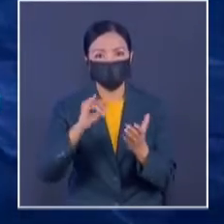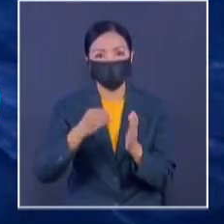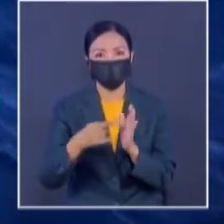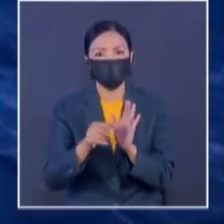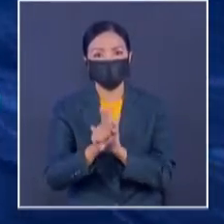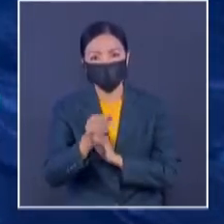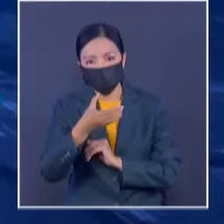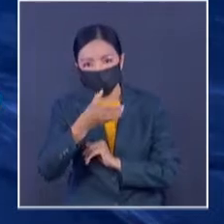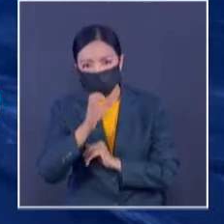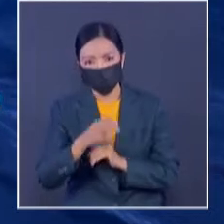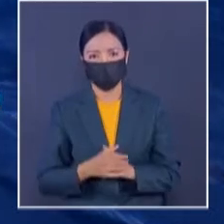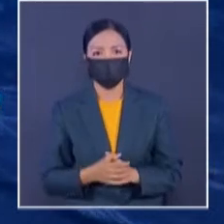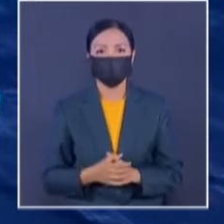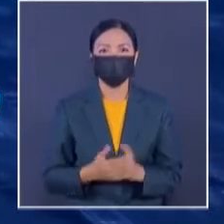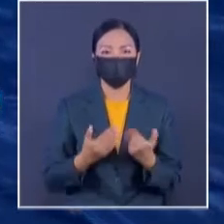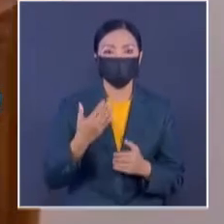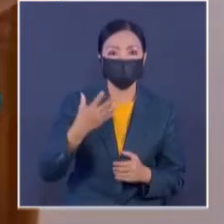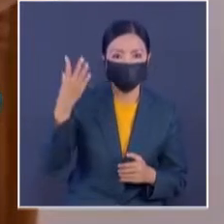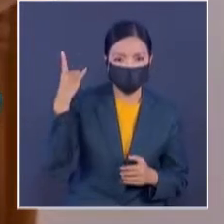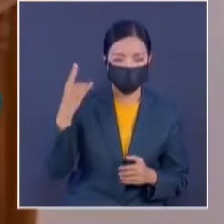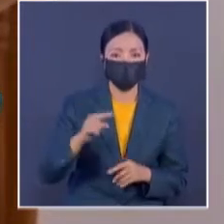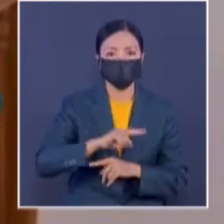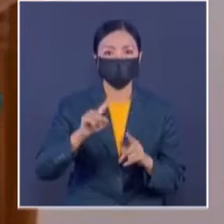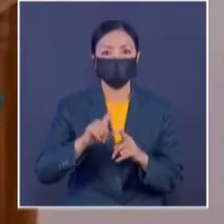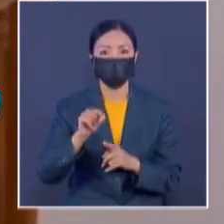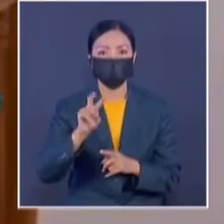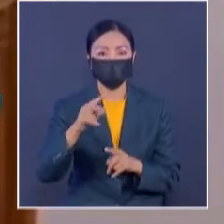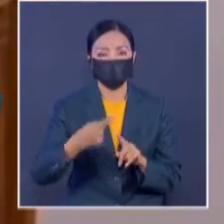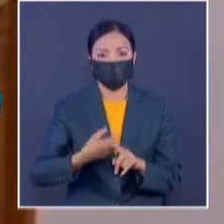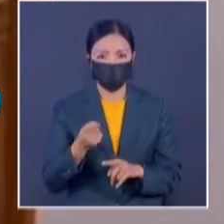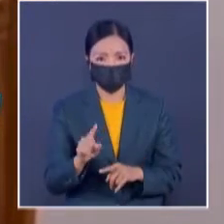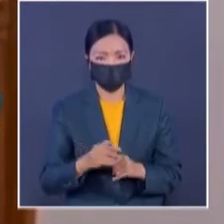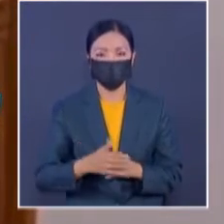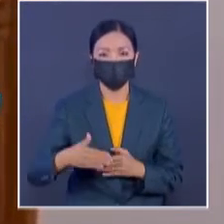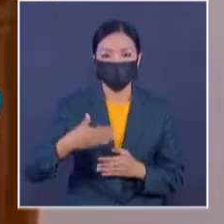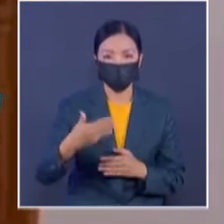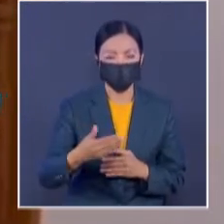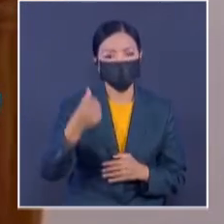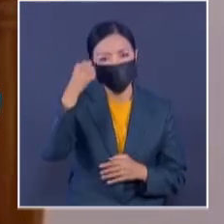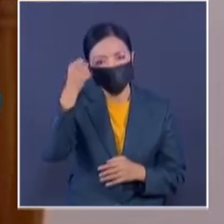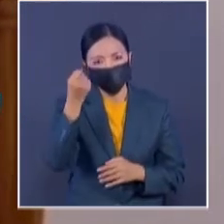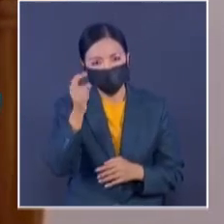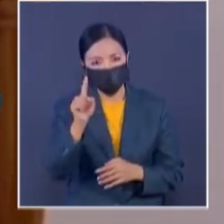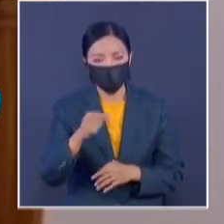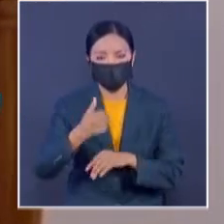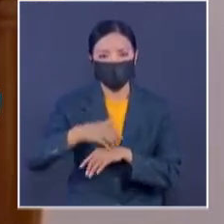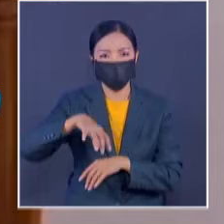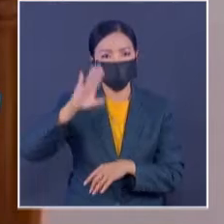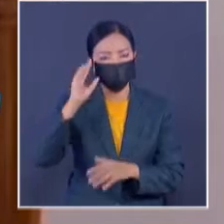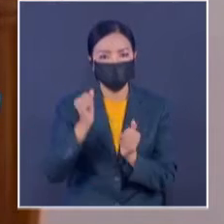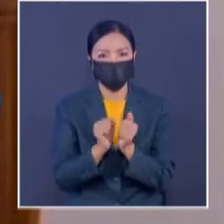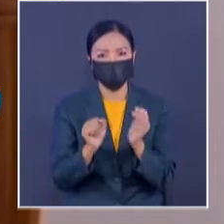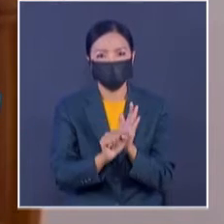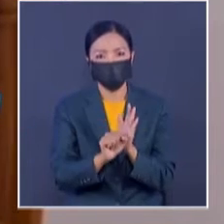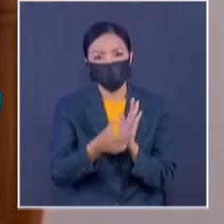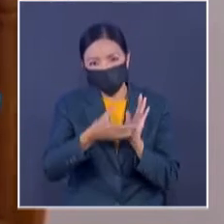แก้วด้วยล่าสุดครับเมื่อวานนี้22พฤศจิกายนนะครับถัดมา11วันผู้บังคับการตำรวจภูธรจังหวัดสระ